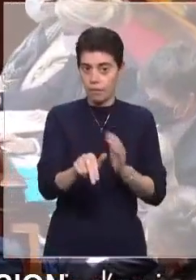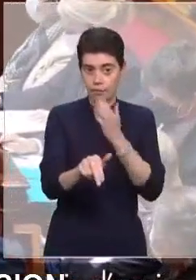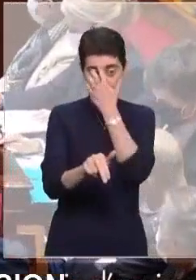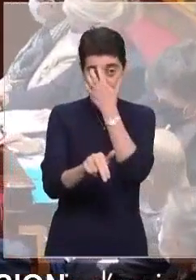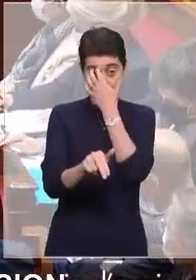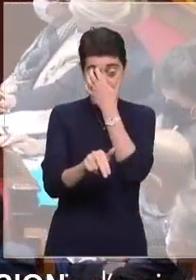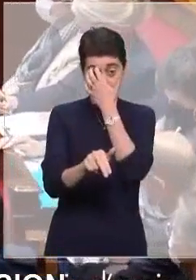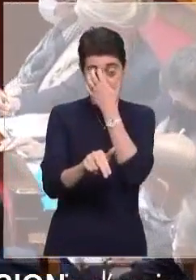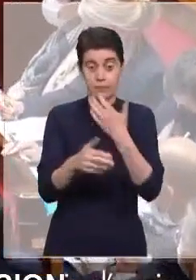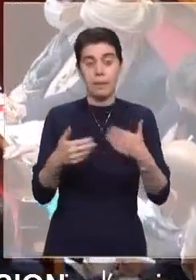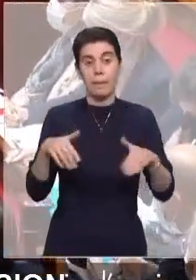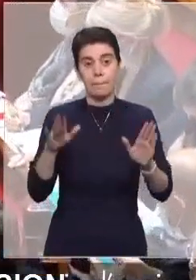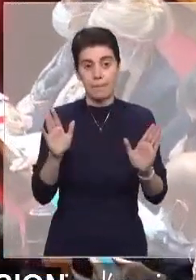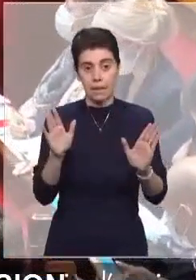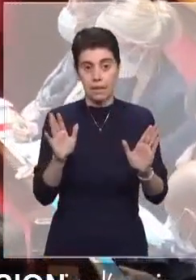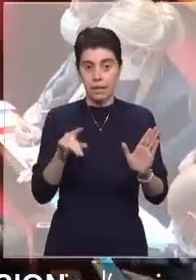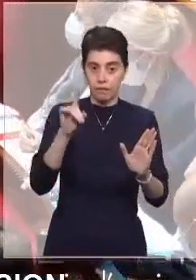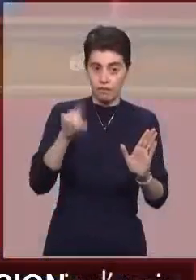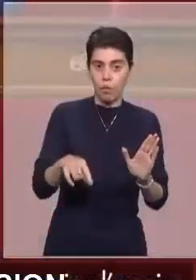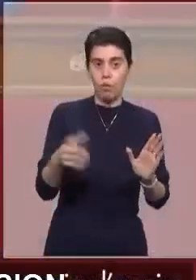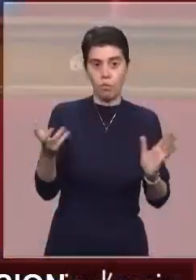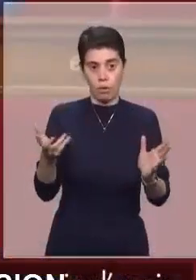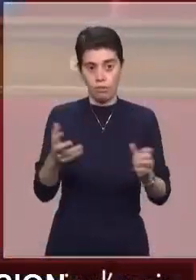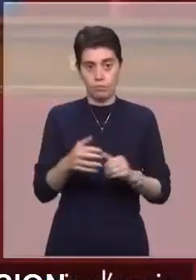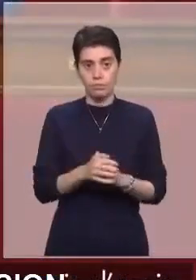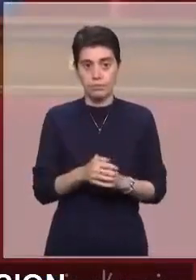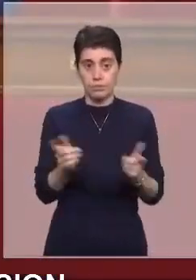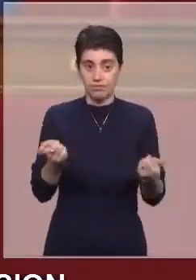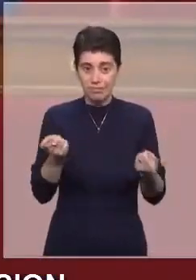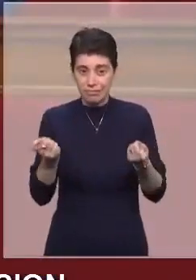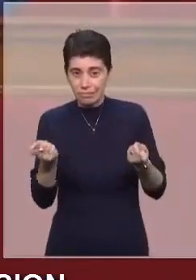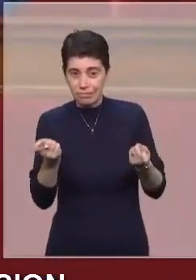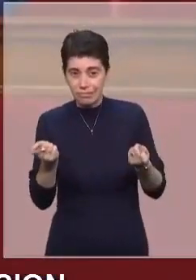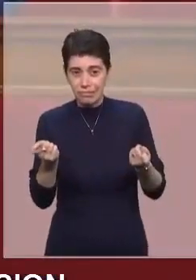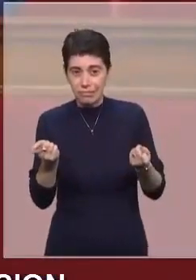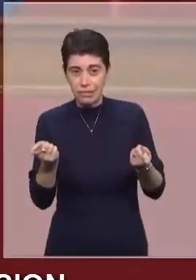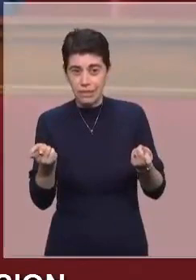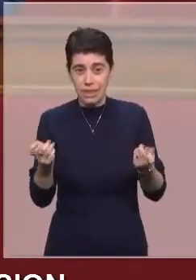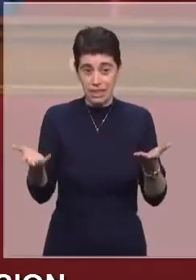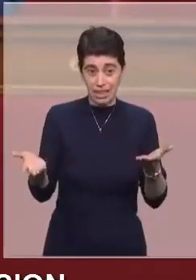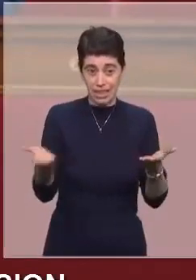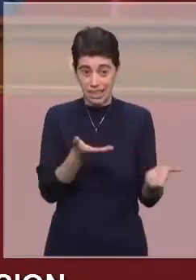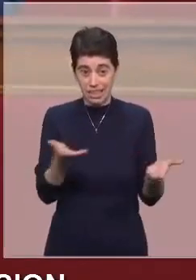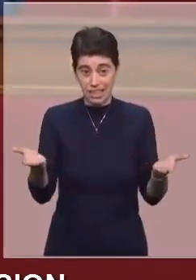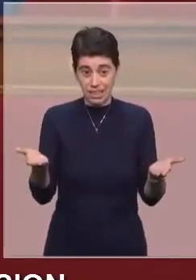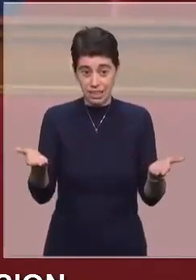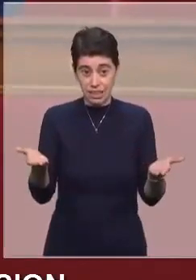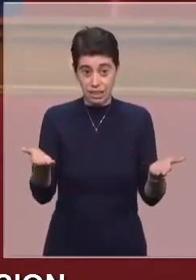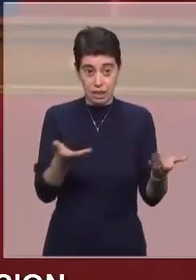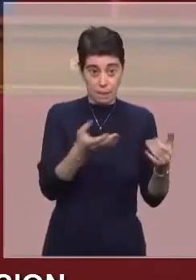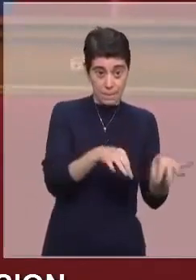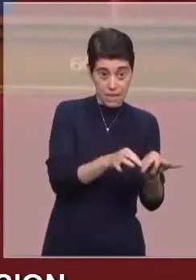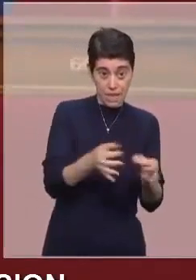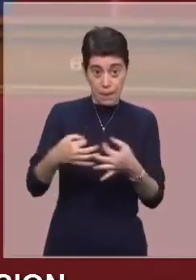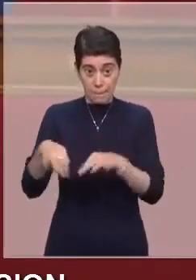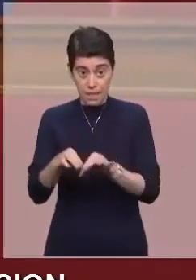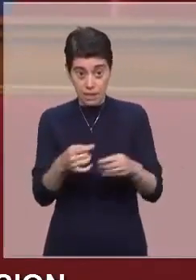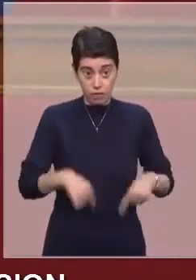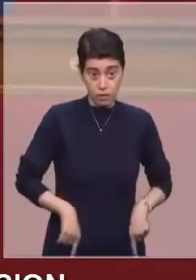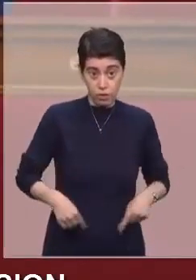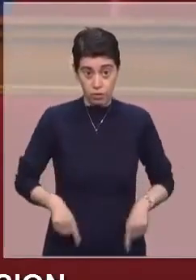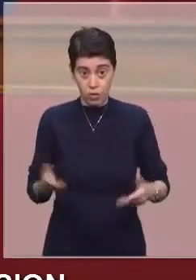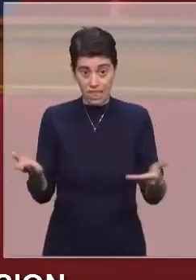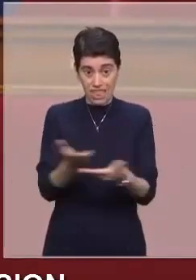son instrumentalisation d'un côté comme de l'autre. D'ailleurs, ces échanges difficiles de gouvernement à gouvernement, il y a un